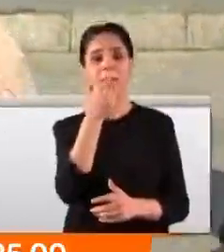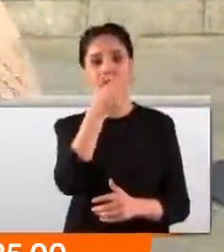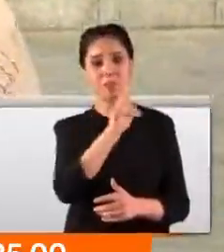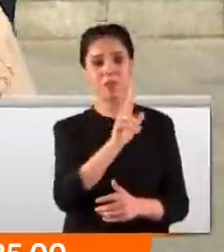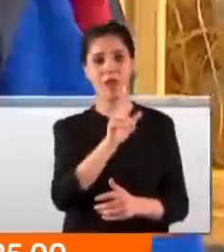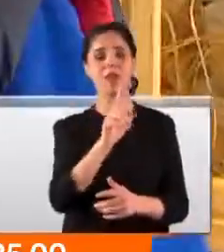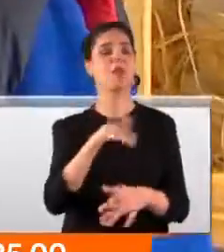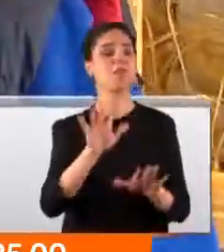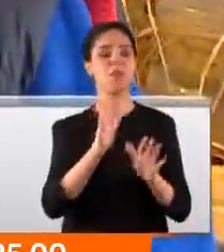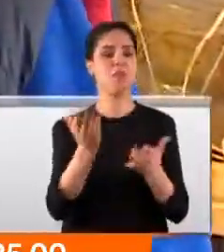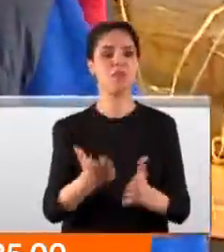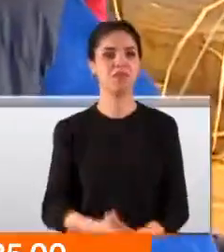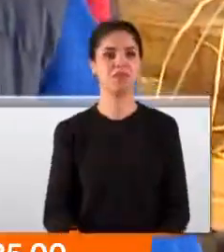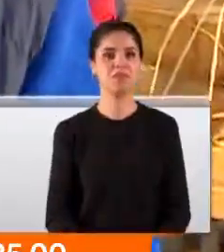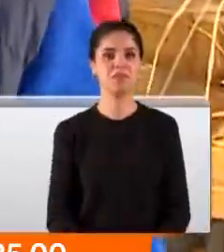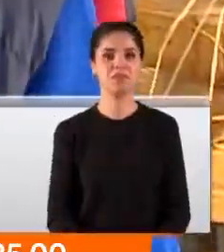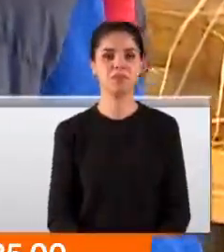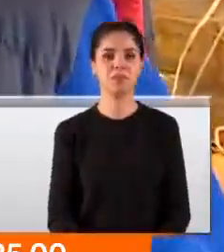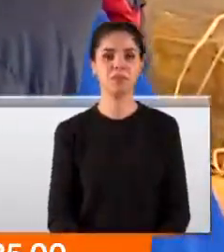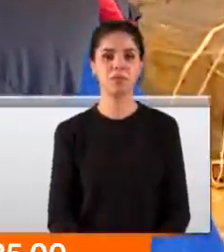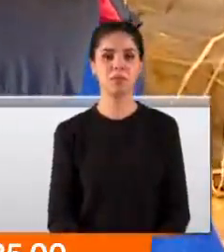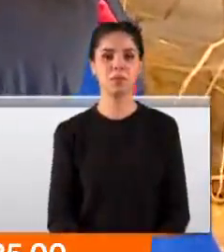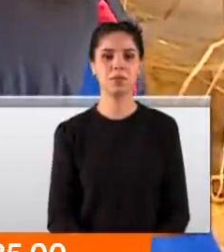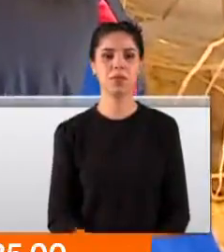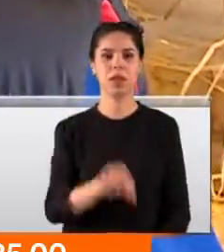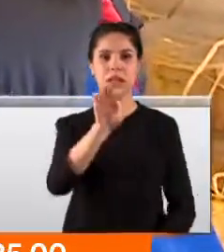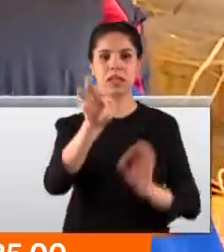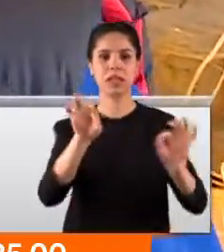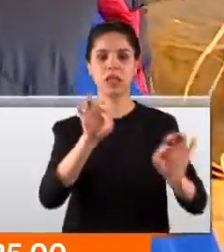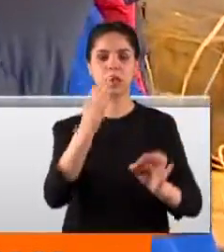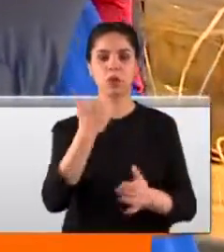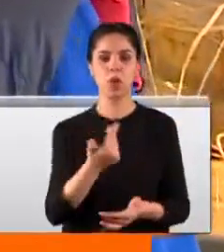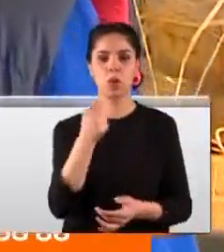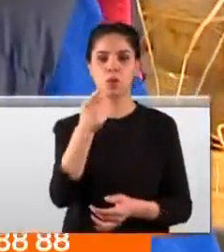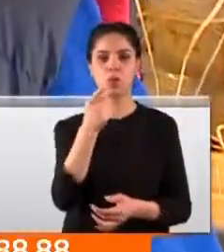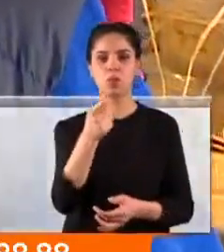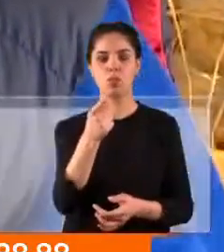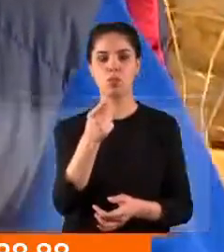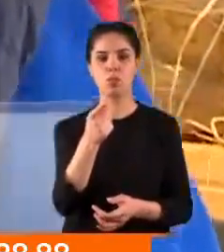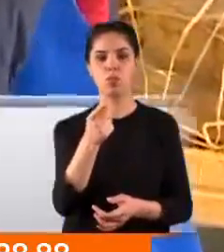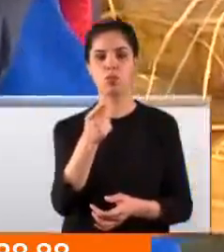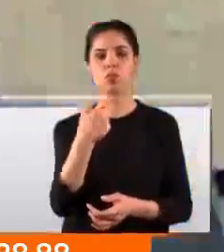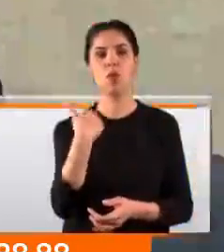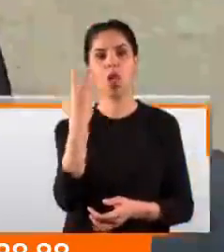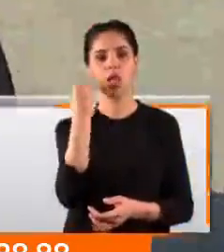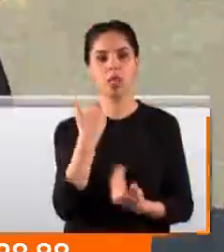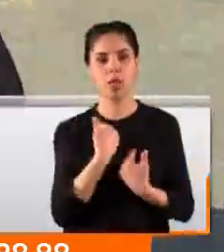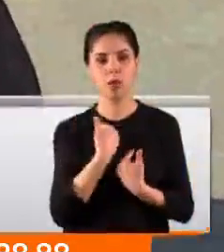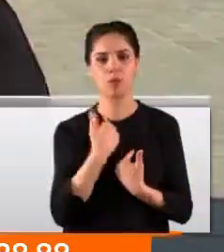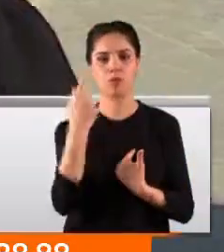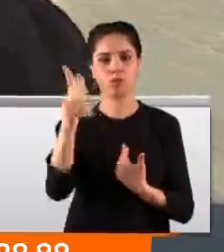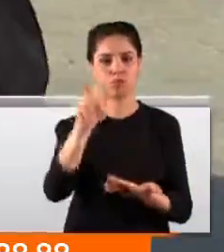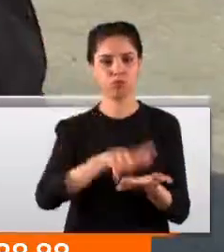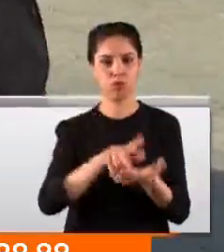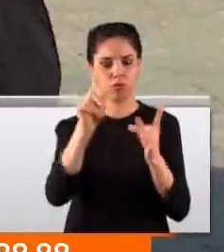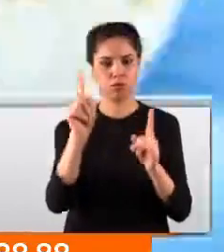peyniri yapardı. Bir kere gözenek yok peynirde. Biz bunun bu şekilde olduğunu da anlıyoruz. Sizin onayınızdan geçti